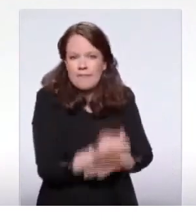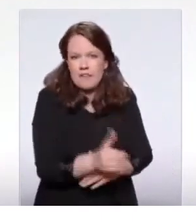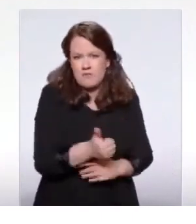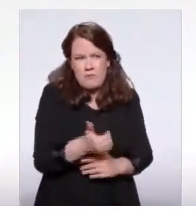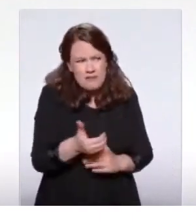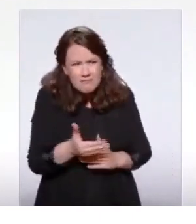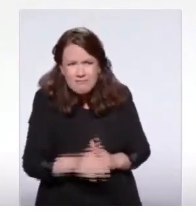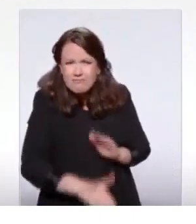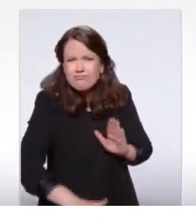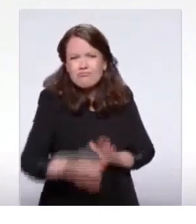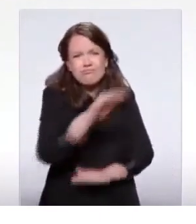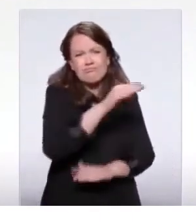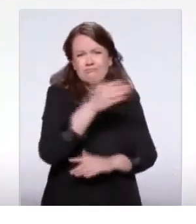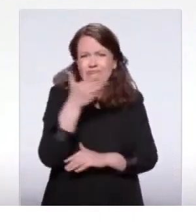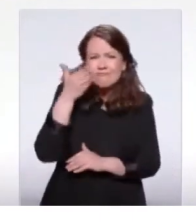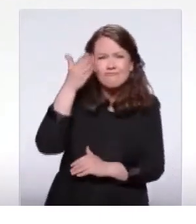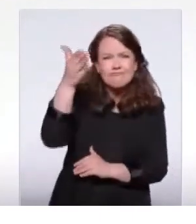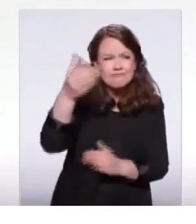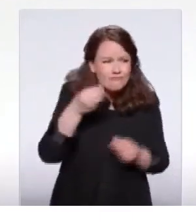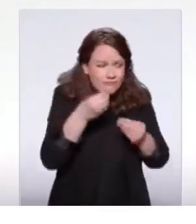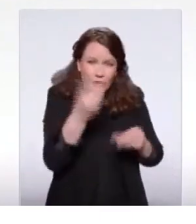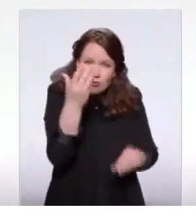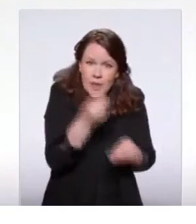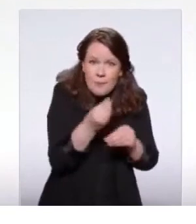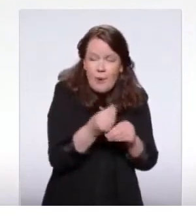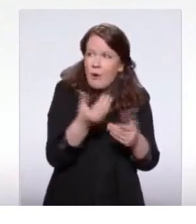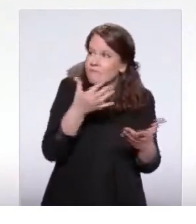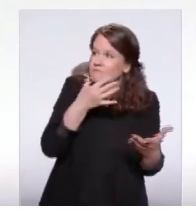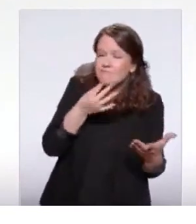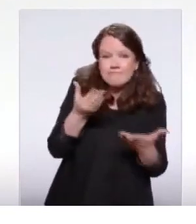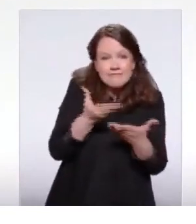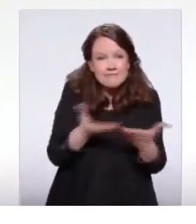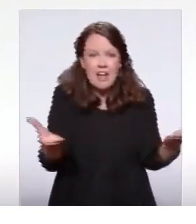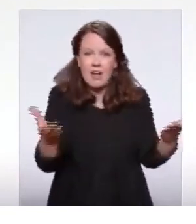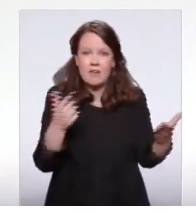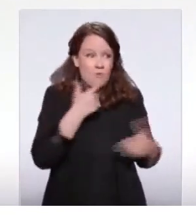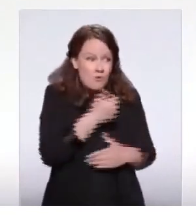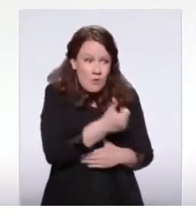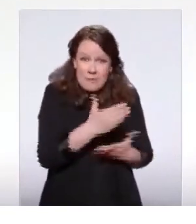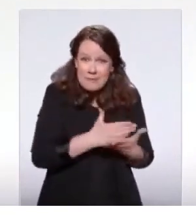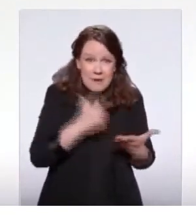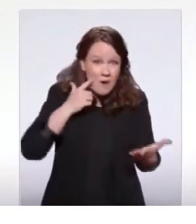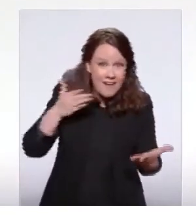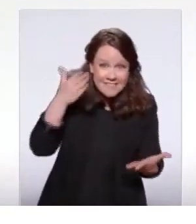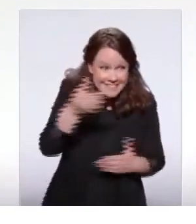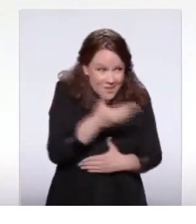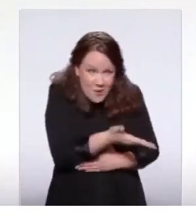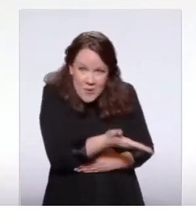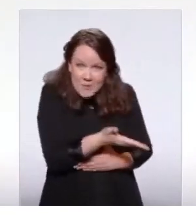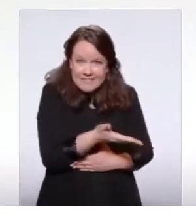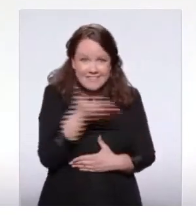leur permettre de continuer à apprendre et leur préparer le pays, le continent, le monde auquel ils ont droit.